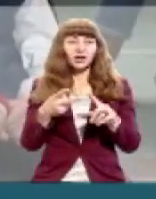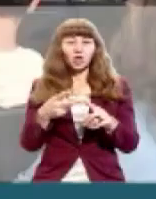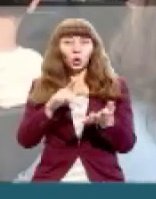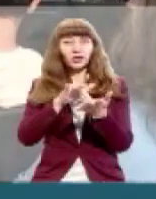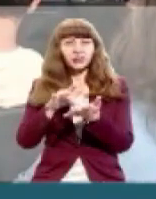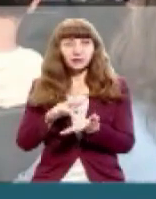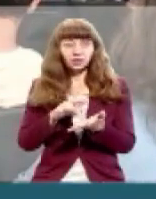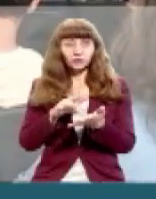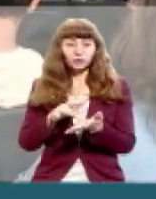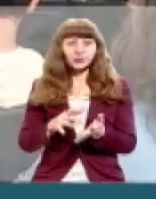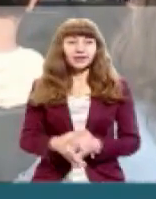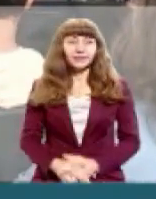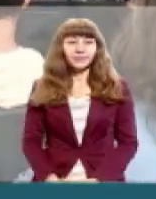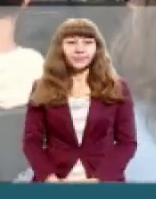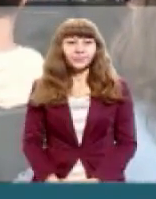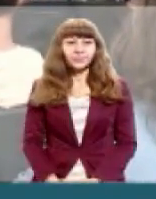жасау.